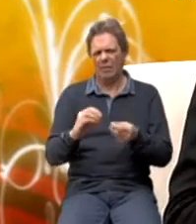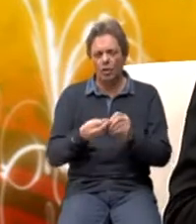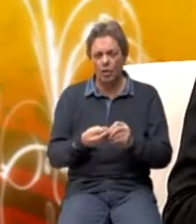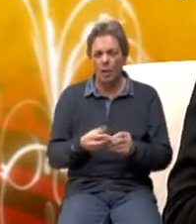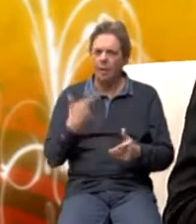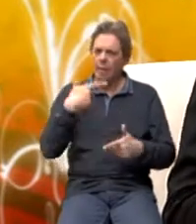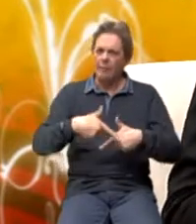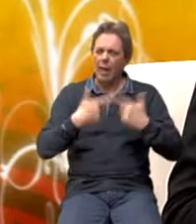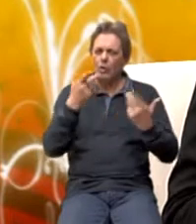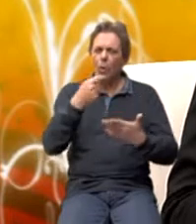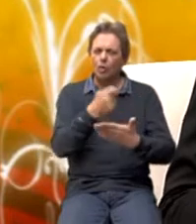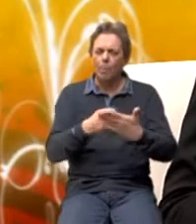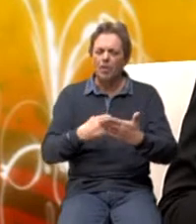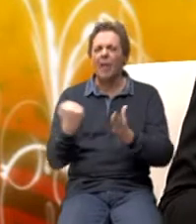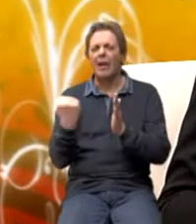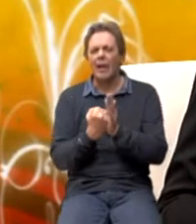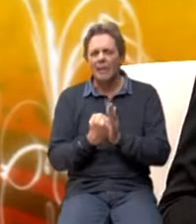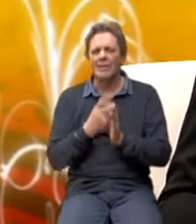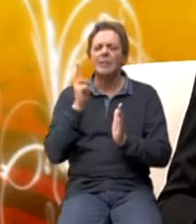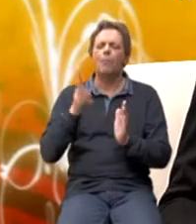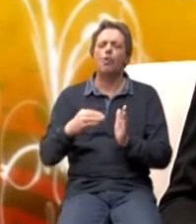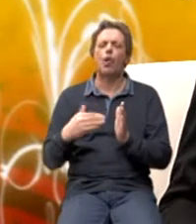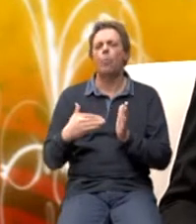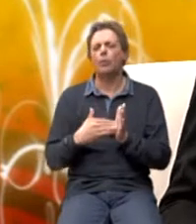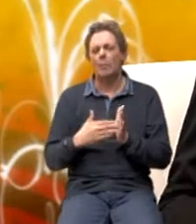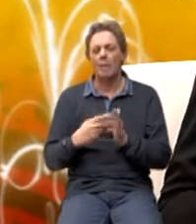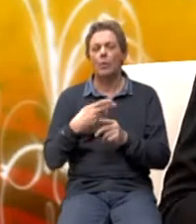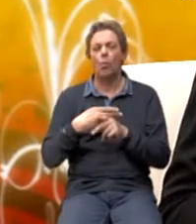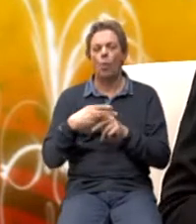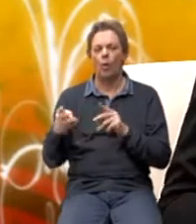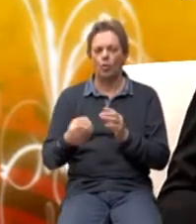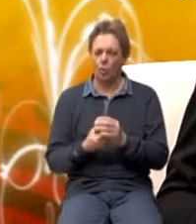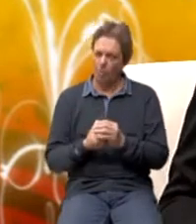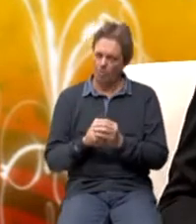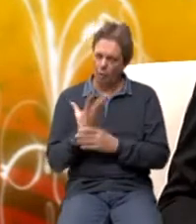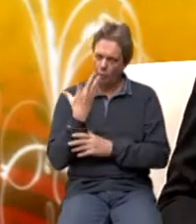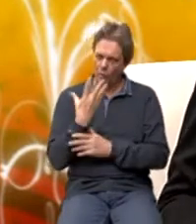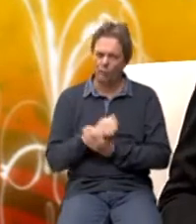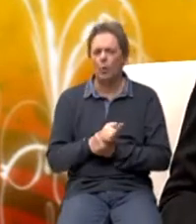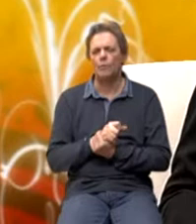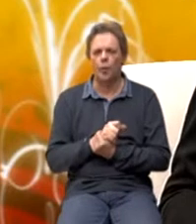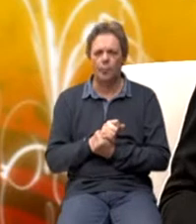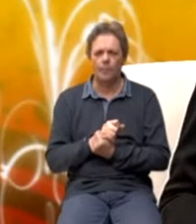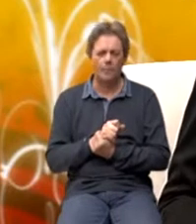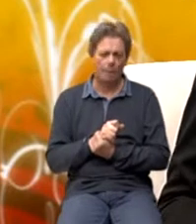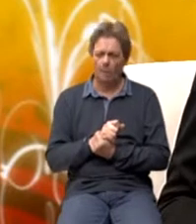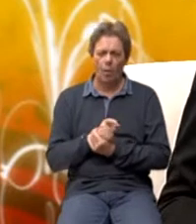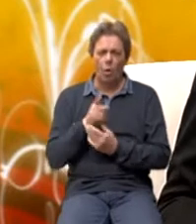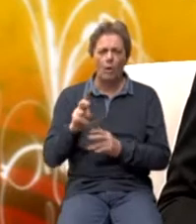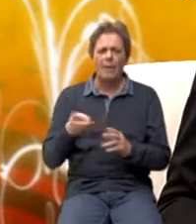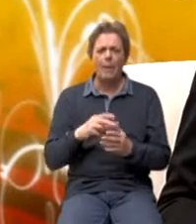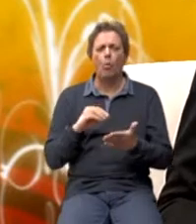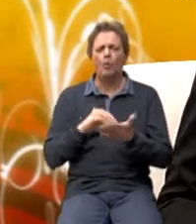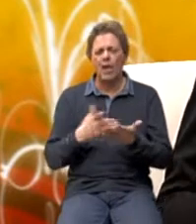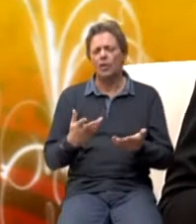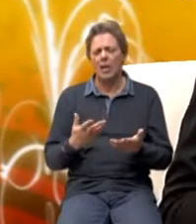da je jasno ono što piše na deklaraciji da se može upotrebljavati u ekološkoj proizvodnji. Naime, gnojiva i sredstva za zaštitu bilja se ne mogu označiti znakom